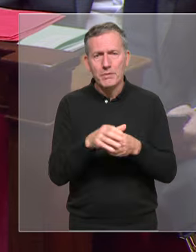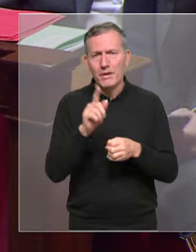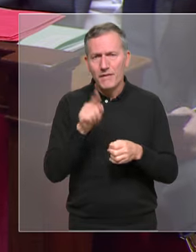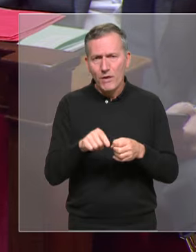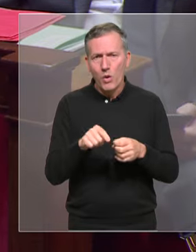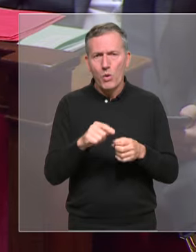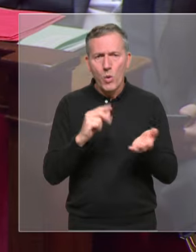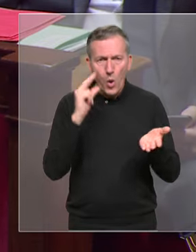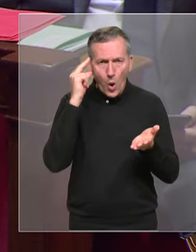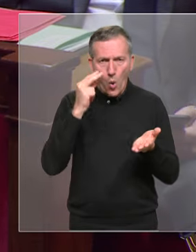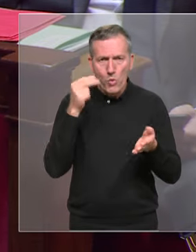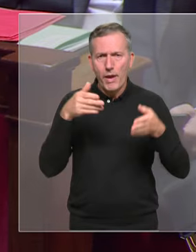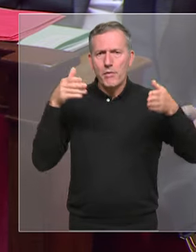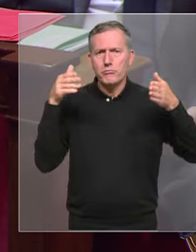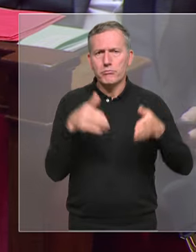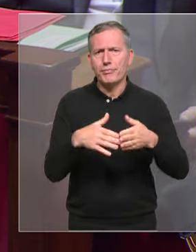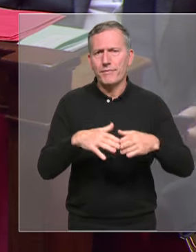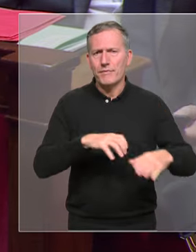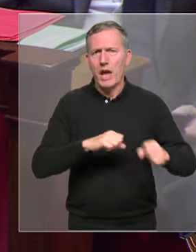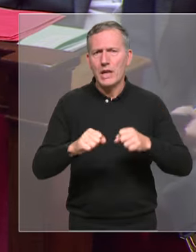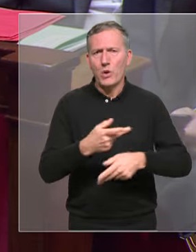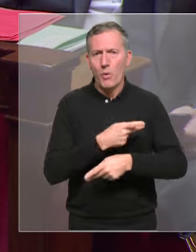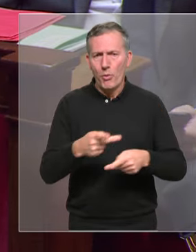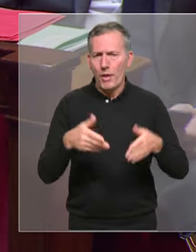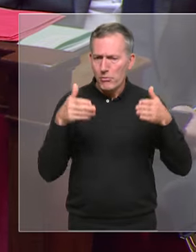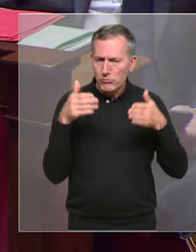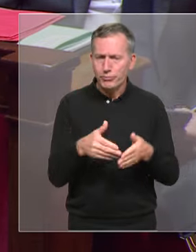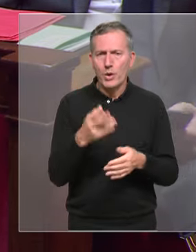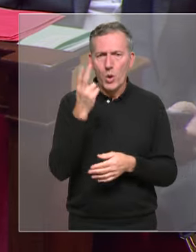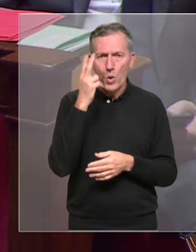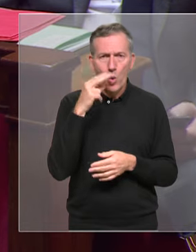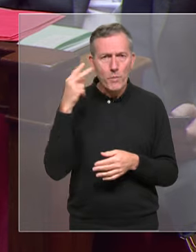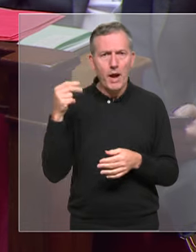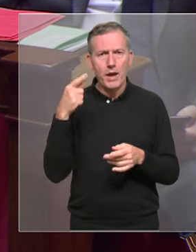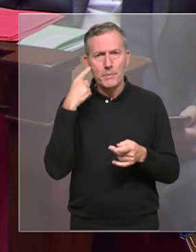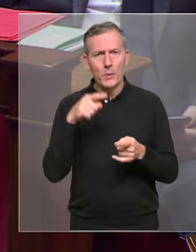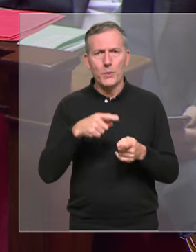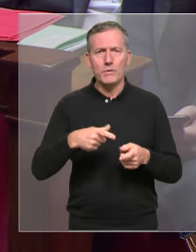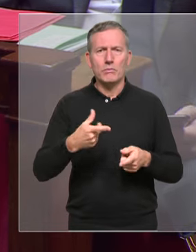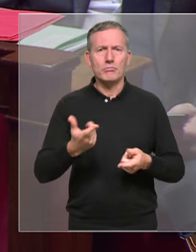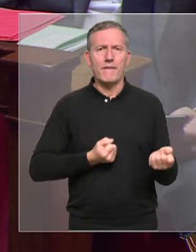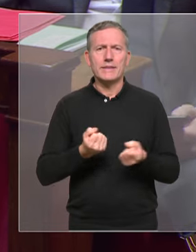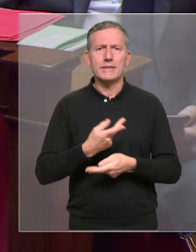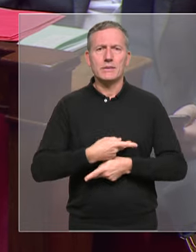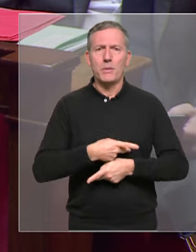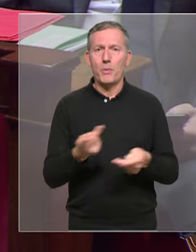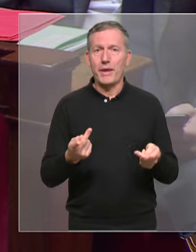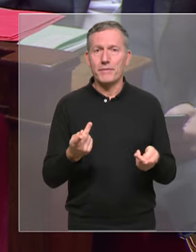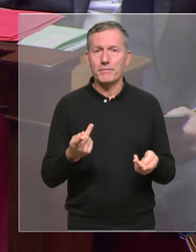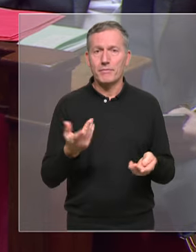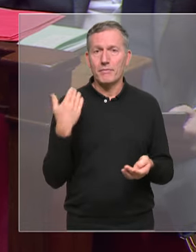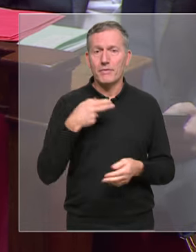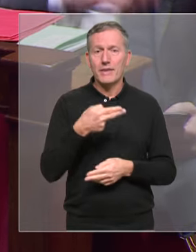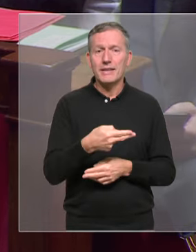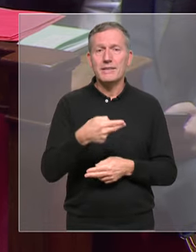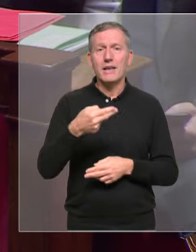de l'humain au cœur de l'action publique, au cœur des services publics. La dernière CNH